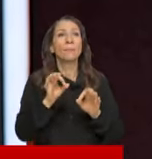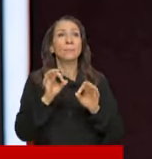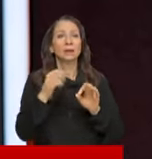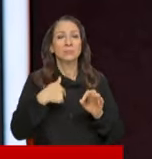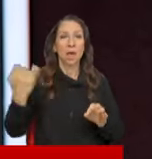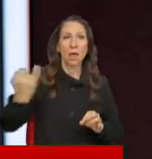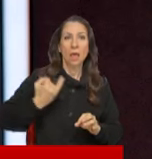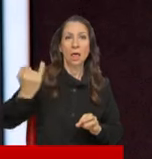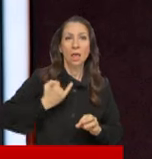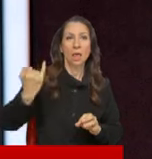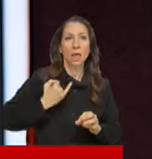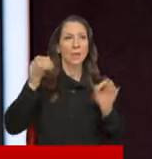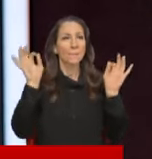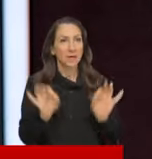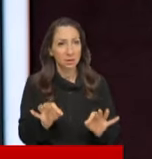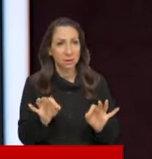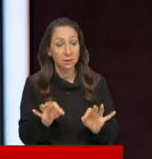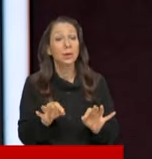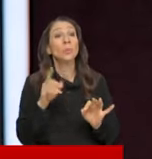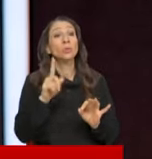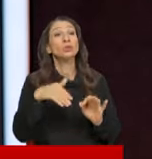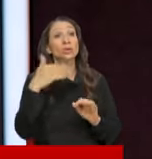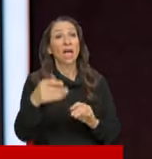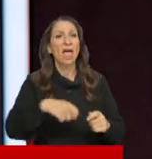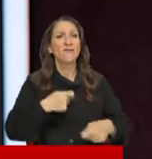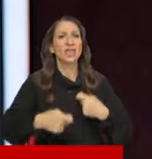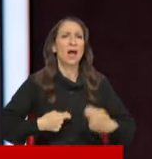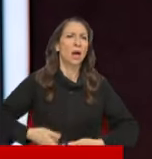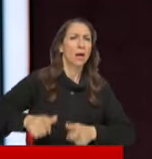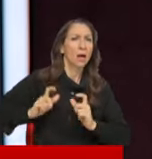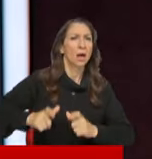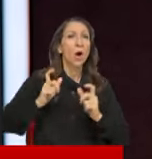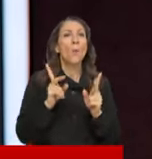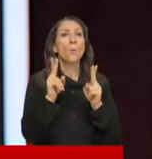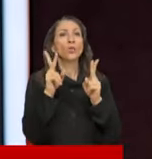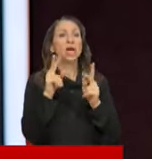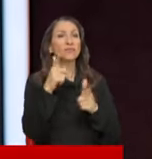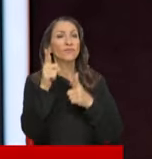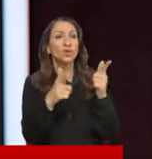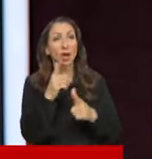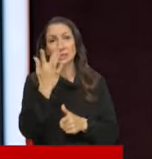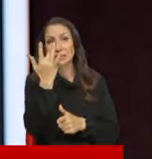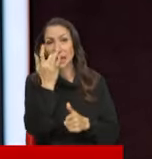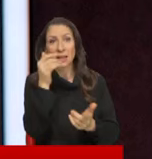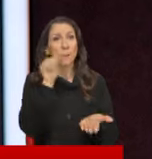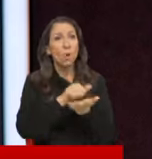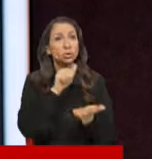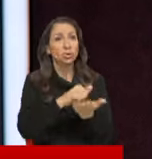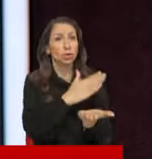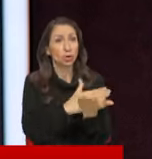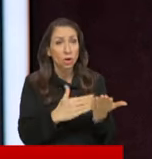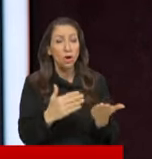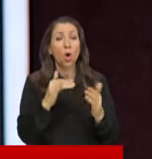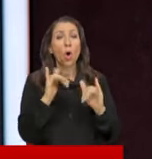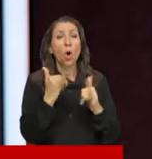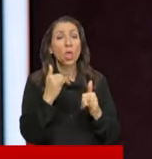aleyhimizde bir Propaganda yürütüyor Bunun dışında iftiralara karşı montaj videolara karşı sahte broşürlere karşı